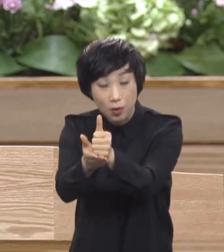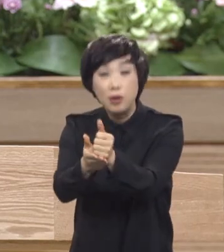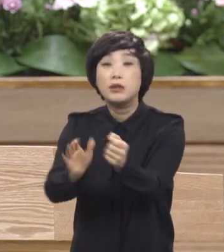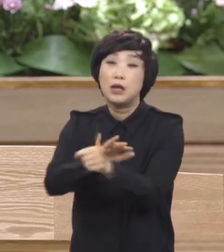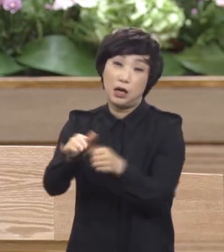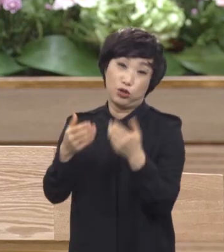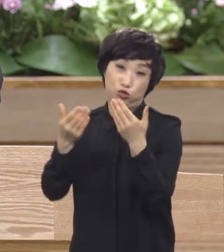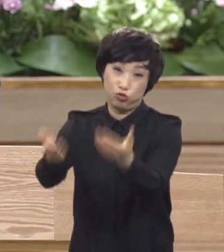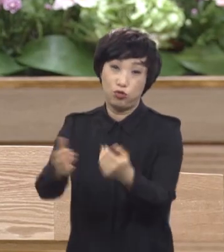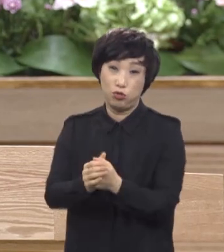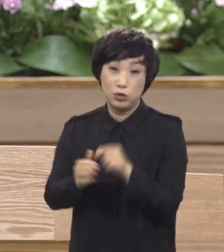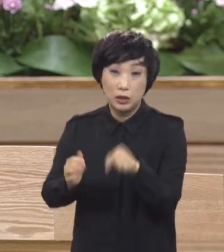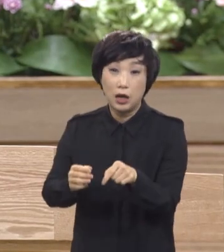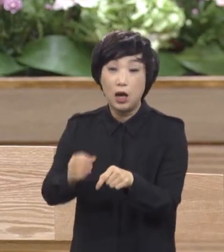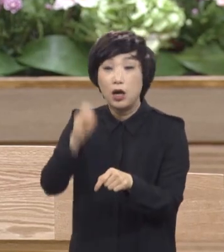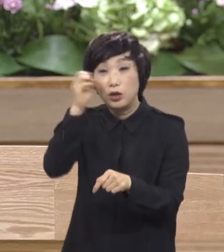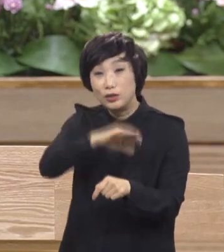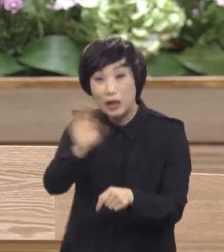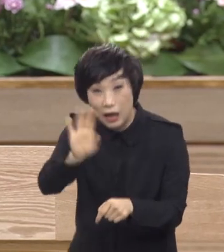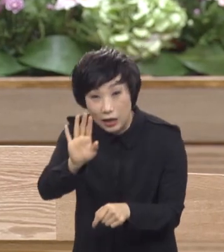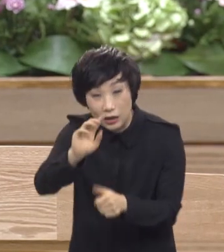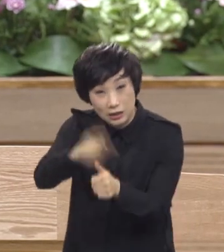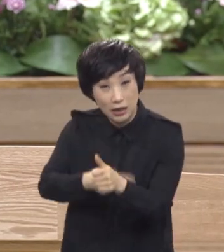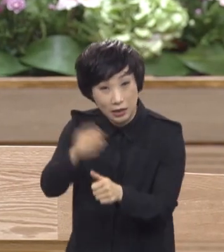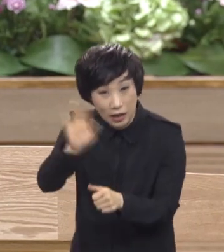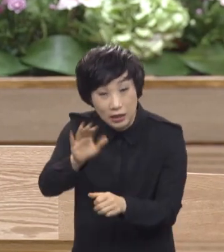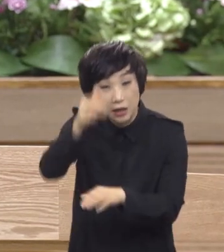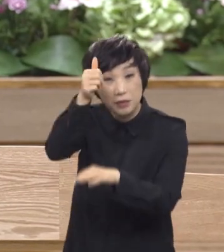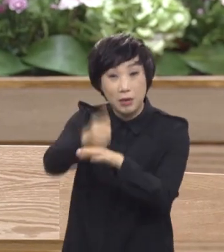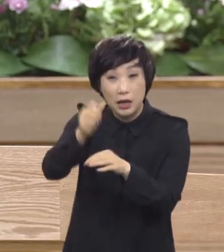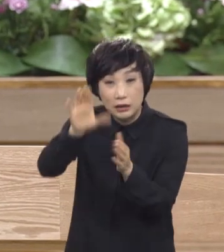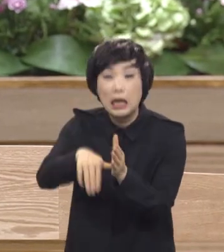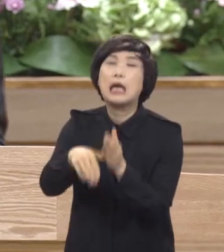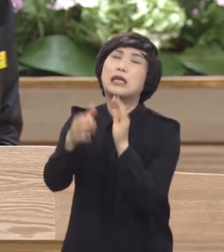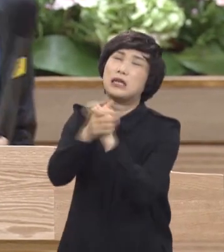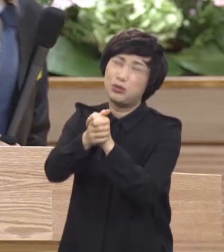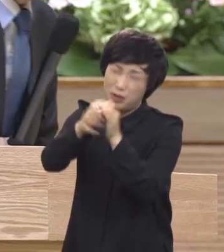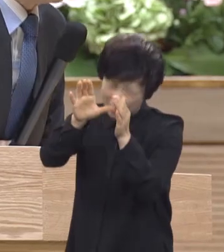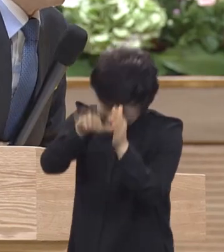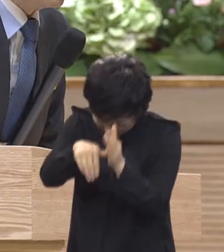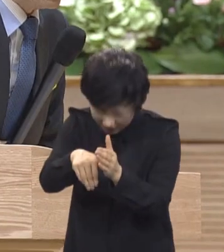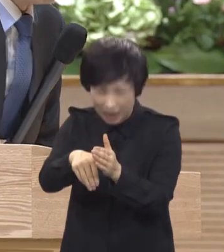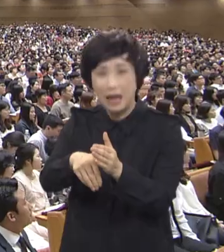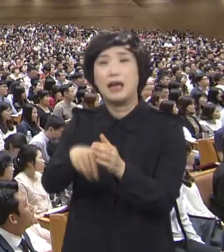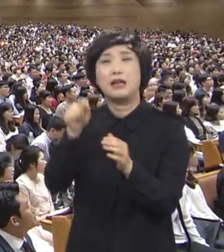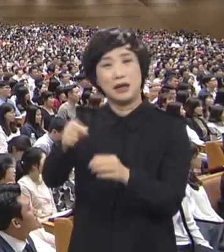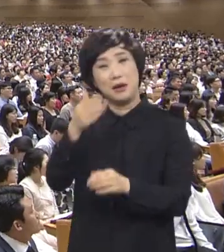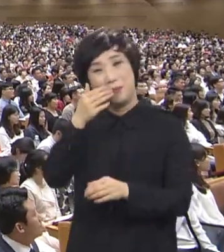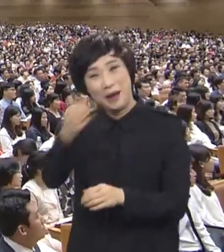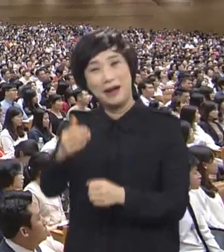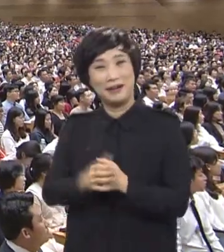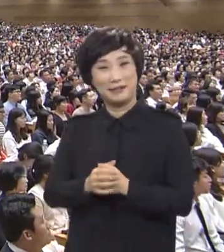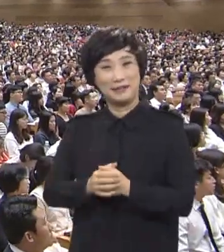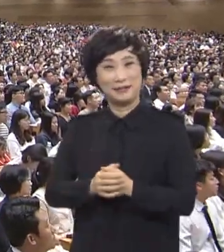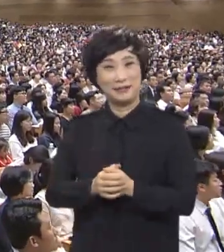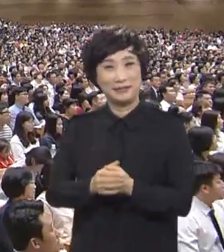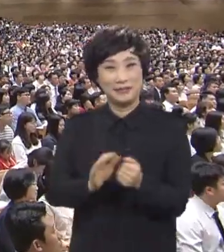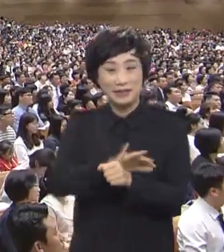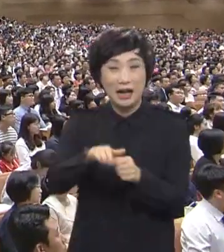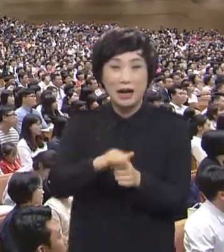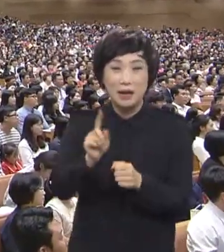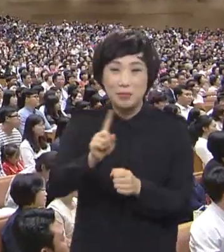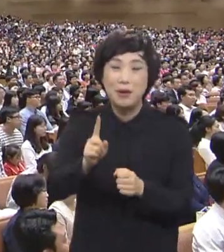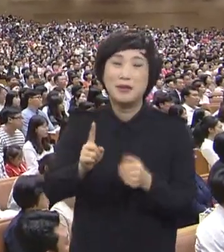이것은 그냥 되는 것이 아니라 마지막 땐 기도해야 가질 수 있다는 것입니다 사랑을